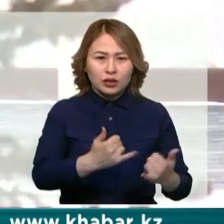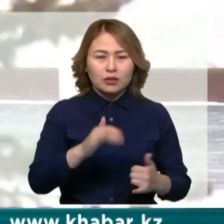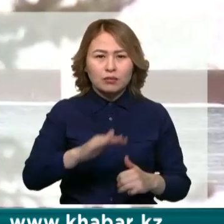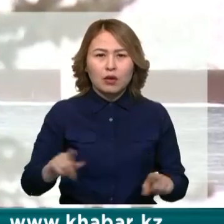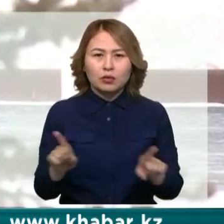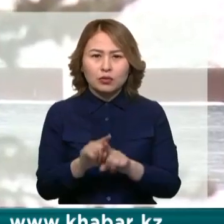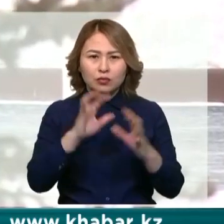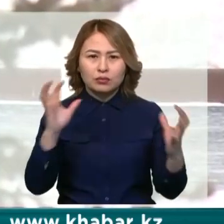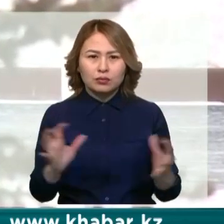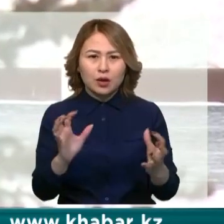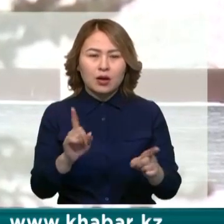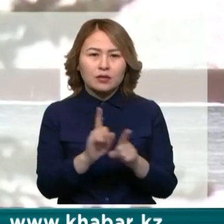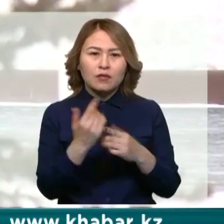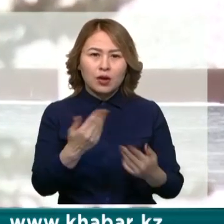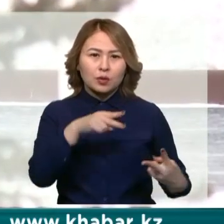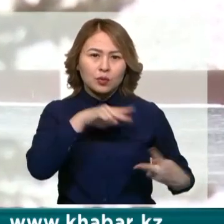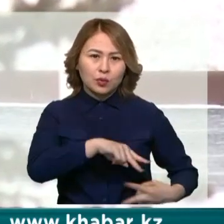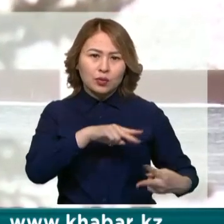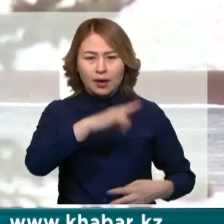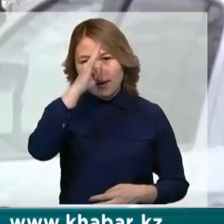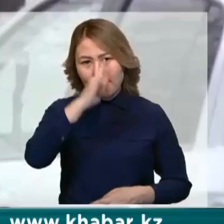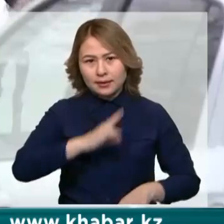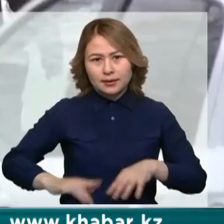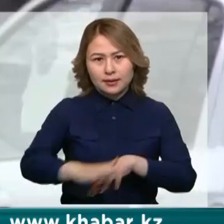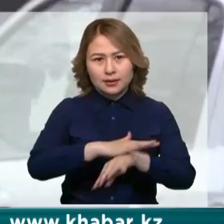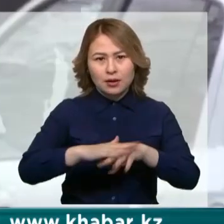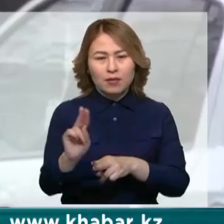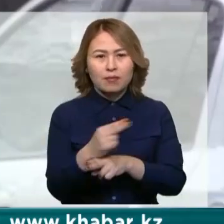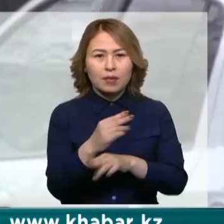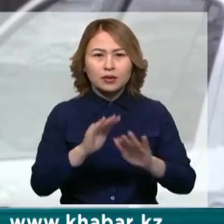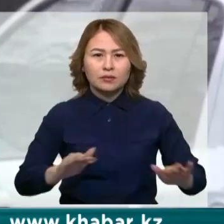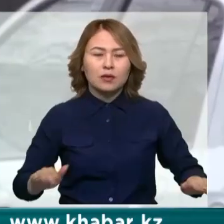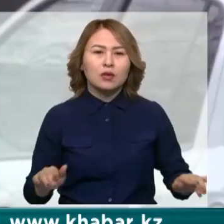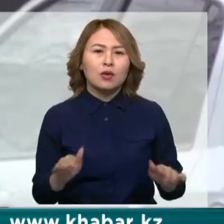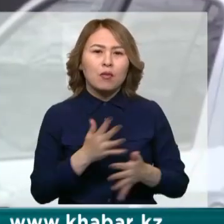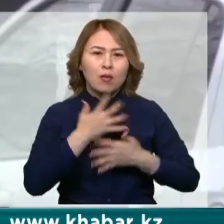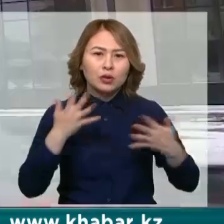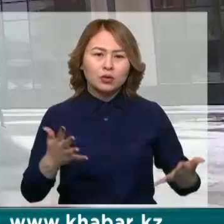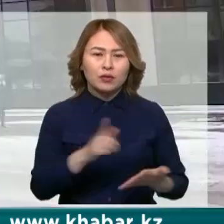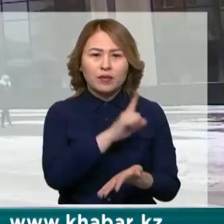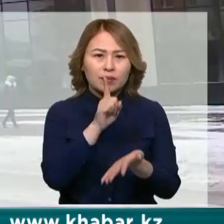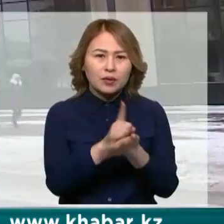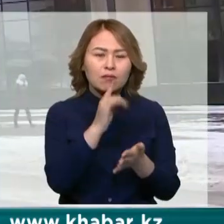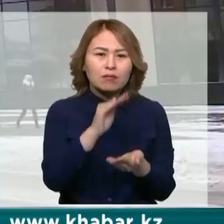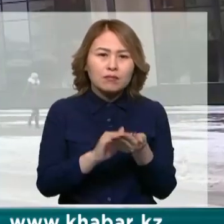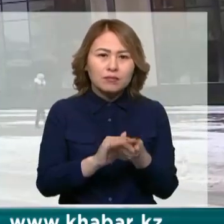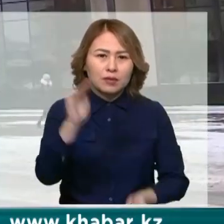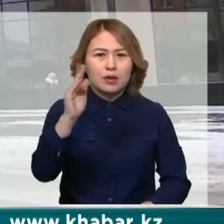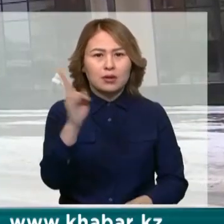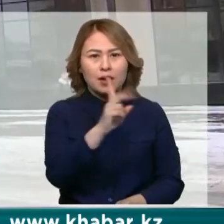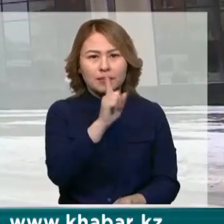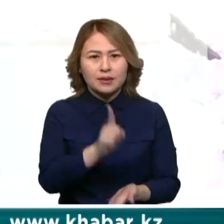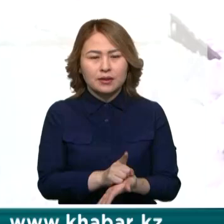етуге, еңбекқорлыққа баулиды. Жалпы қазақ халқы бала тәрбиесіне үлкен мән береді. Тәрбие тал бесіктен басталады деген